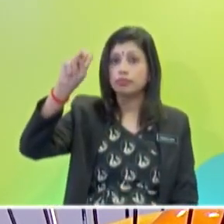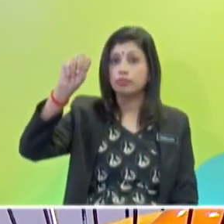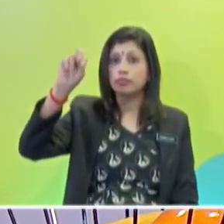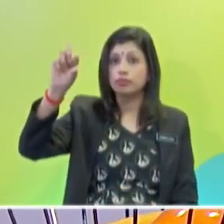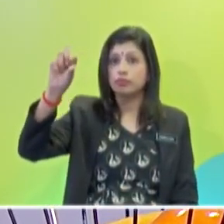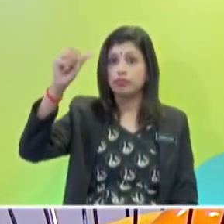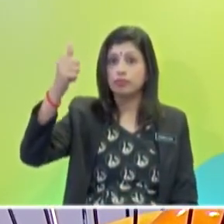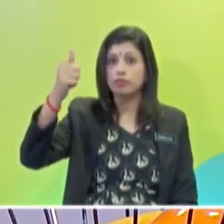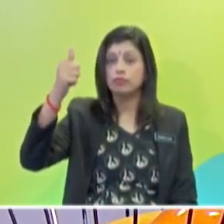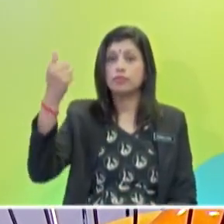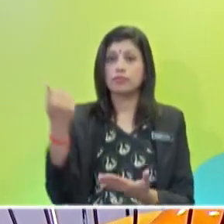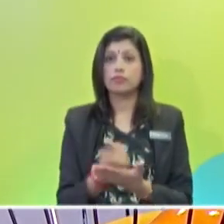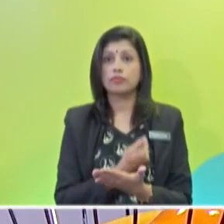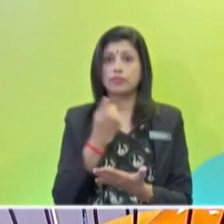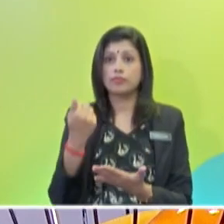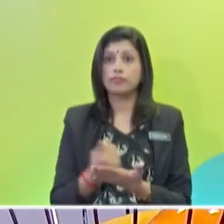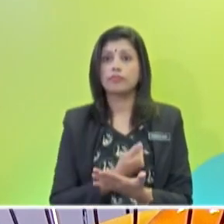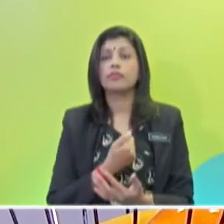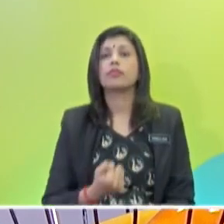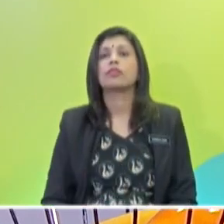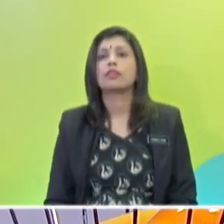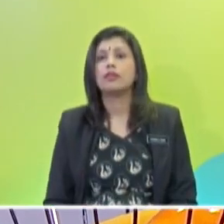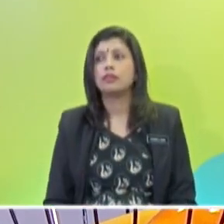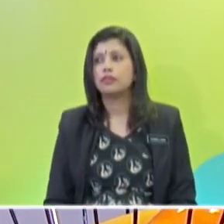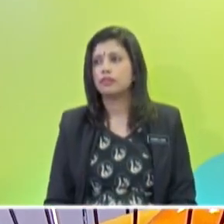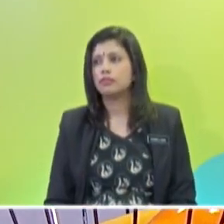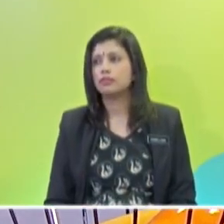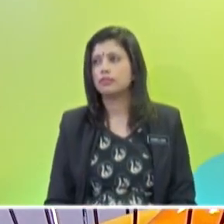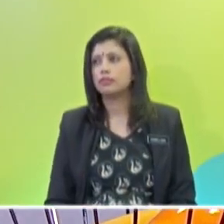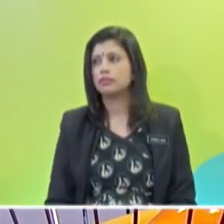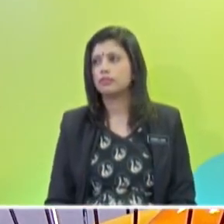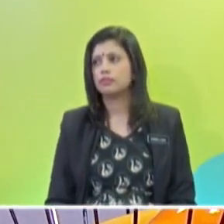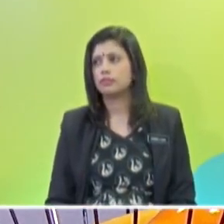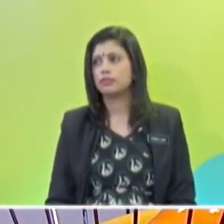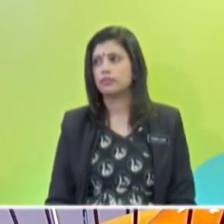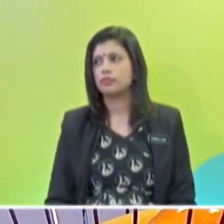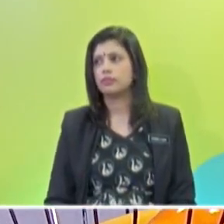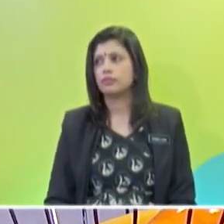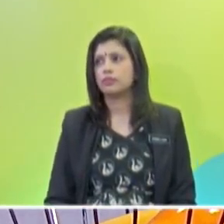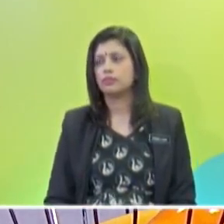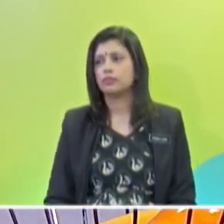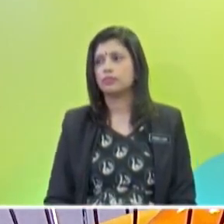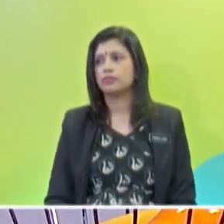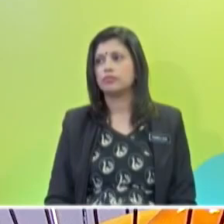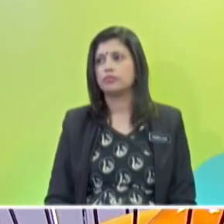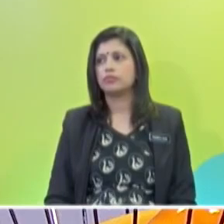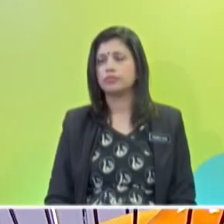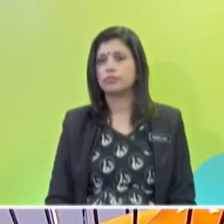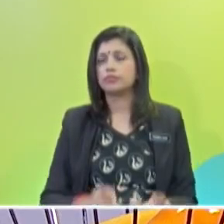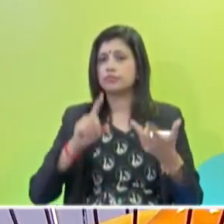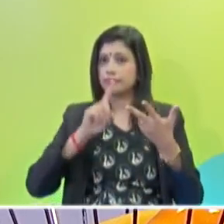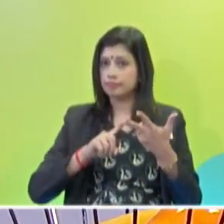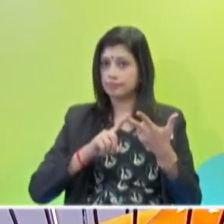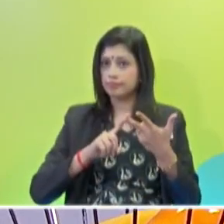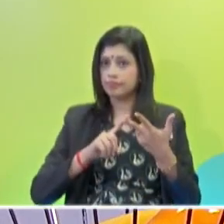mangga. Sedapnya. Di bawah buah pisang tu buah kegemaran saya tadi. Kegemaran Amal juga. Buah apa tu? Buah